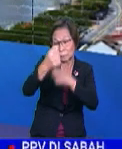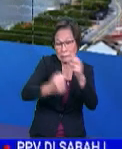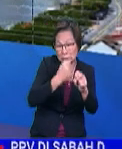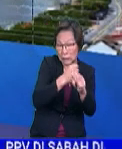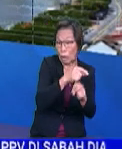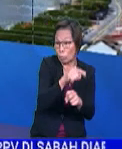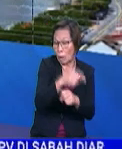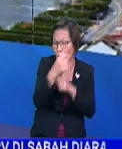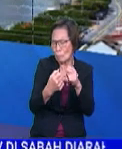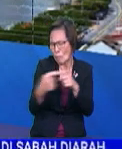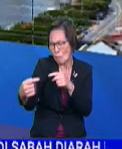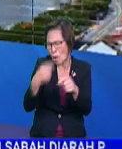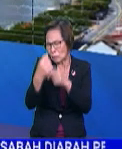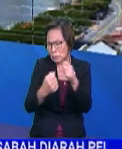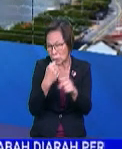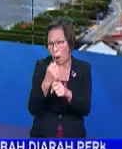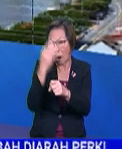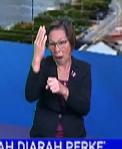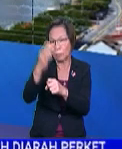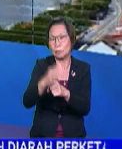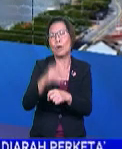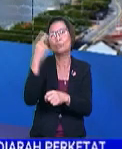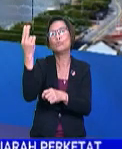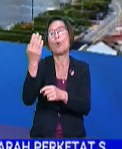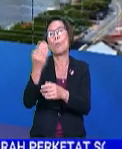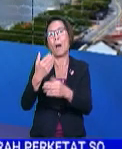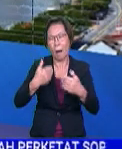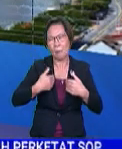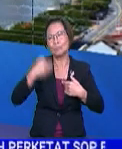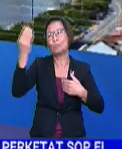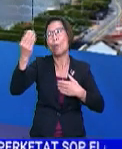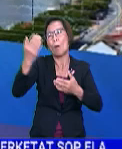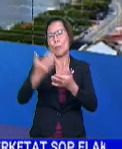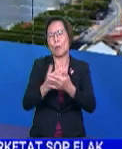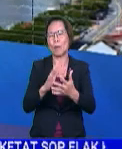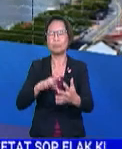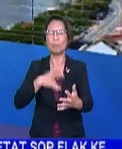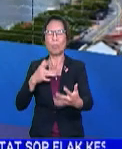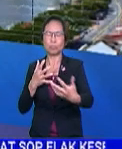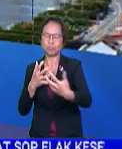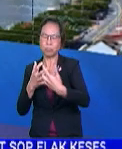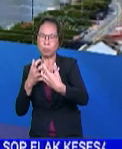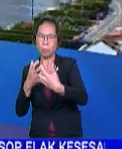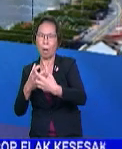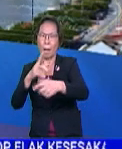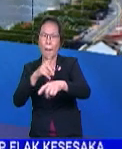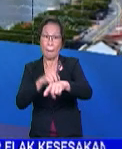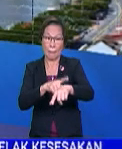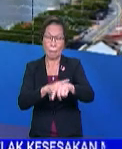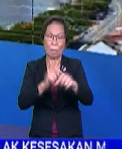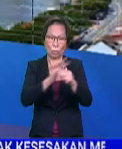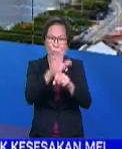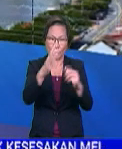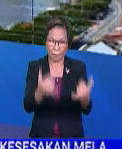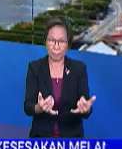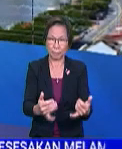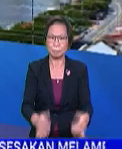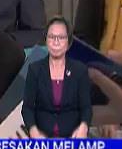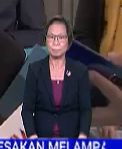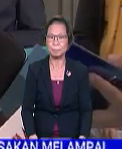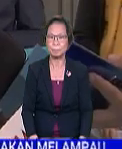itu bagaimanapun akan diadakan dalam norma baharu bagi menyesuaikan dengan situasi semasa COVID-19.